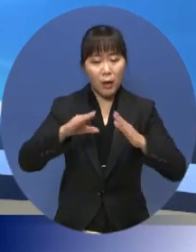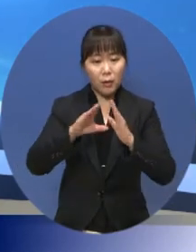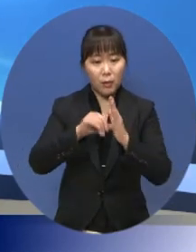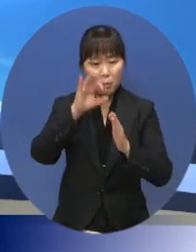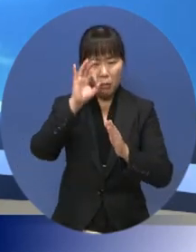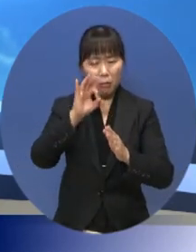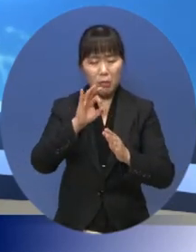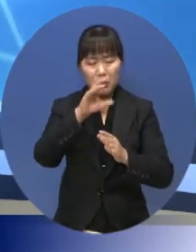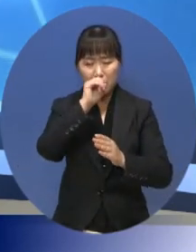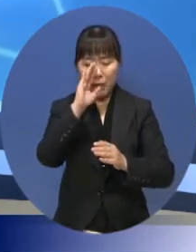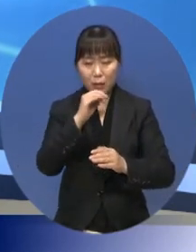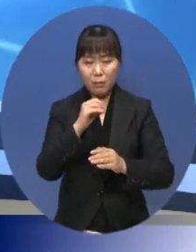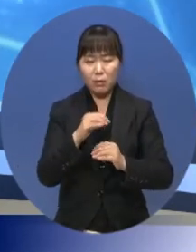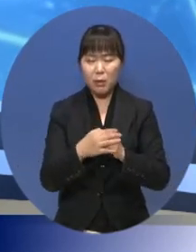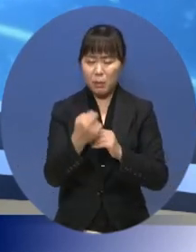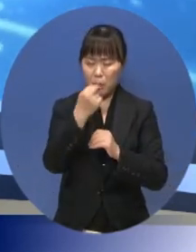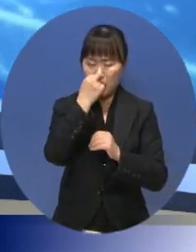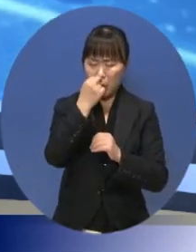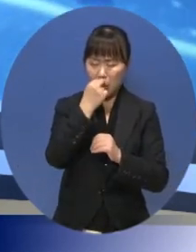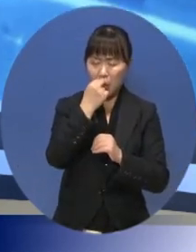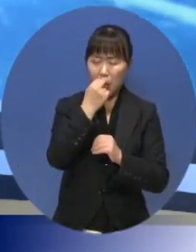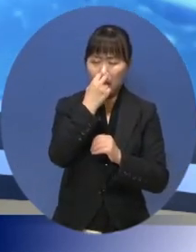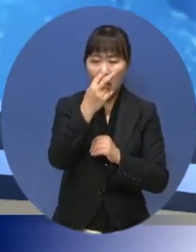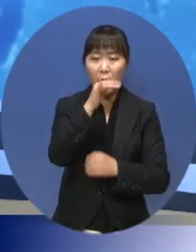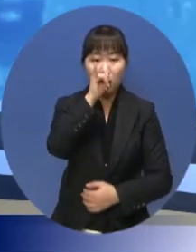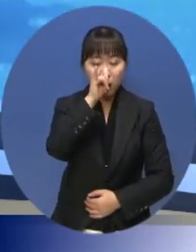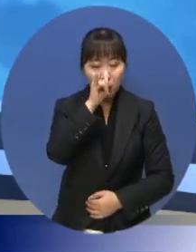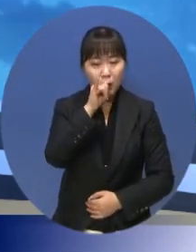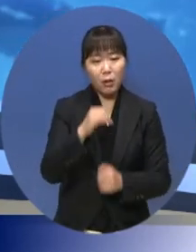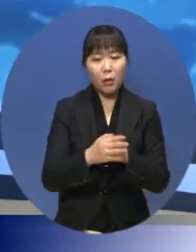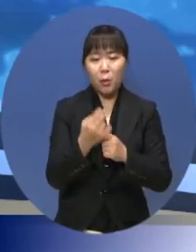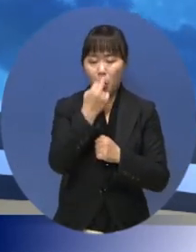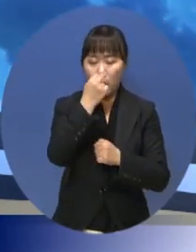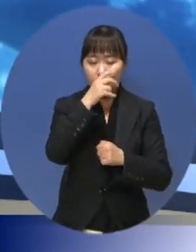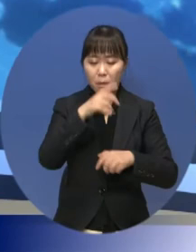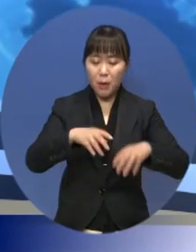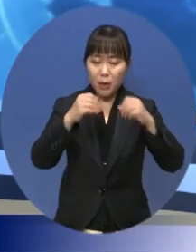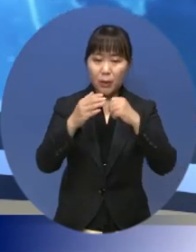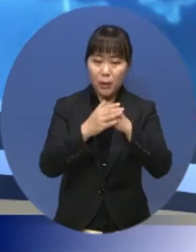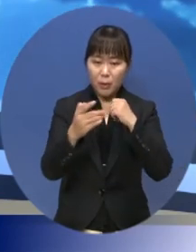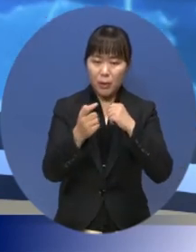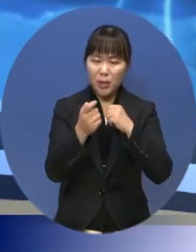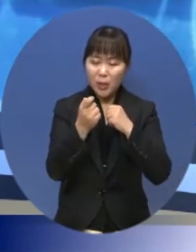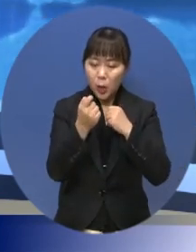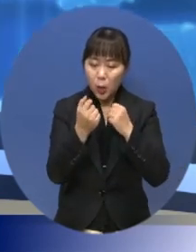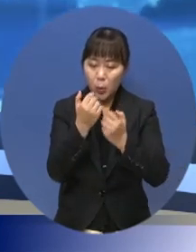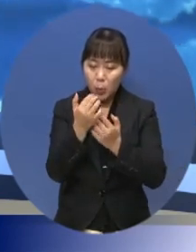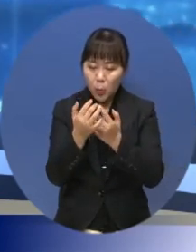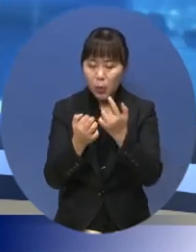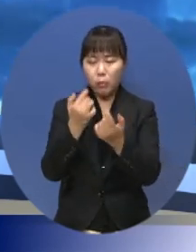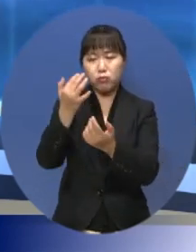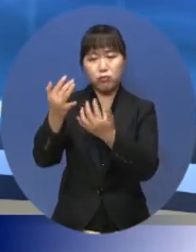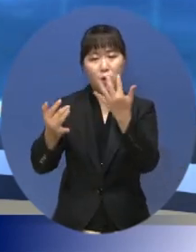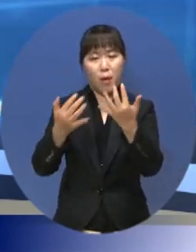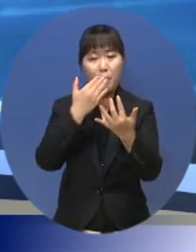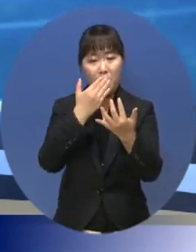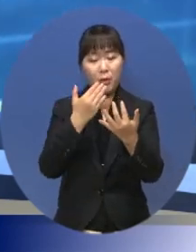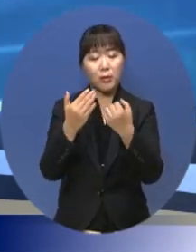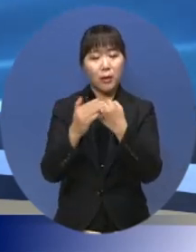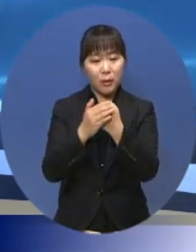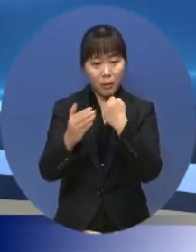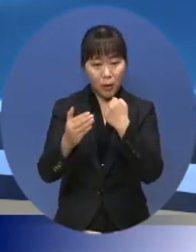찾아오는 불청객 미세먼지도 찾아왔는데요. 대기 또한 건조해서 작은 불씨가 큰 불로 번질 수 있는